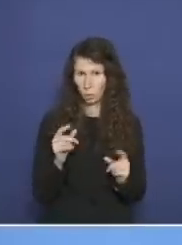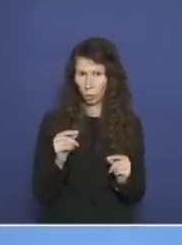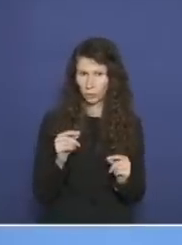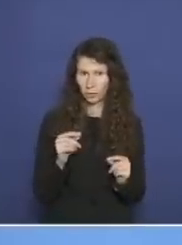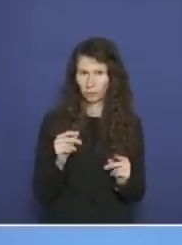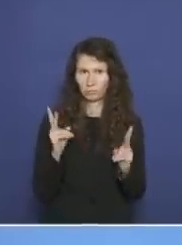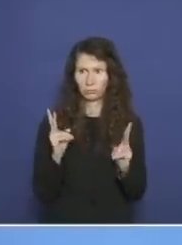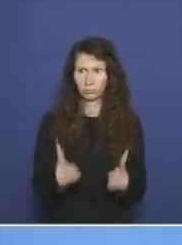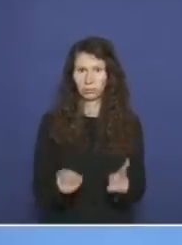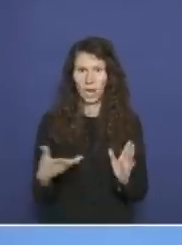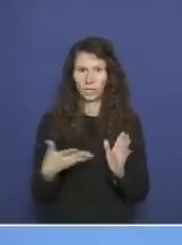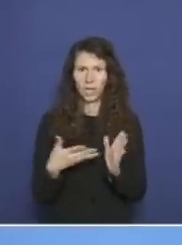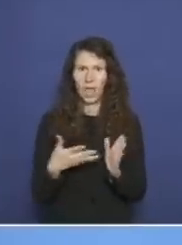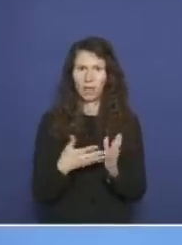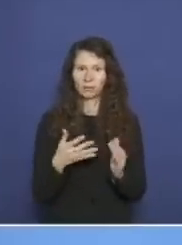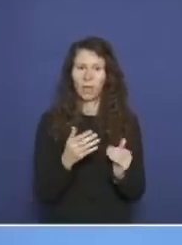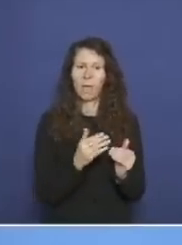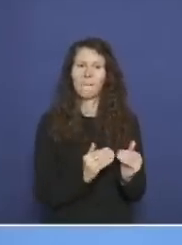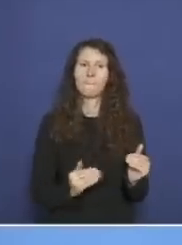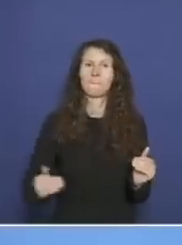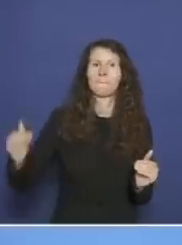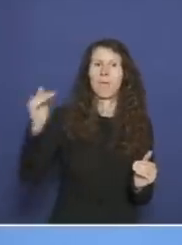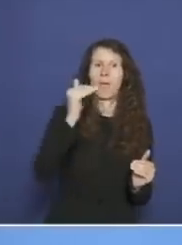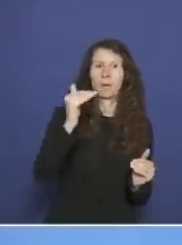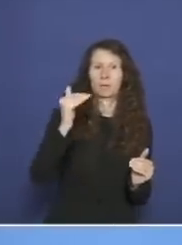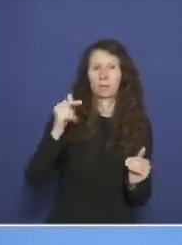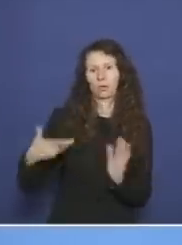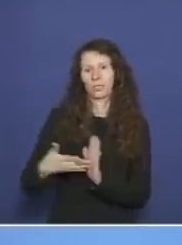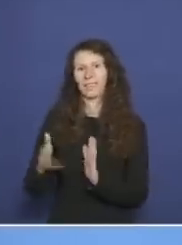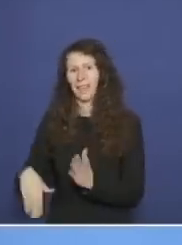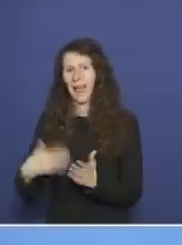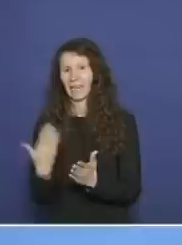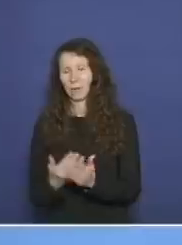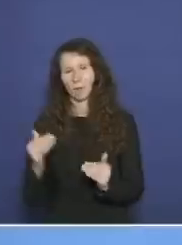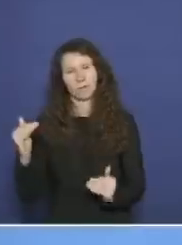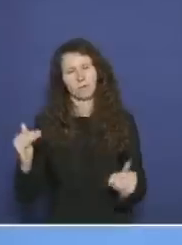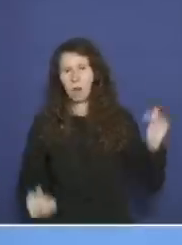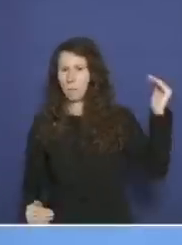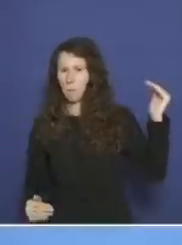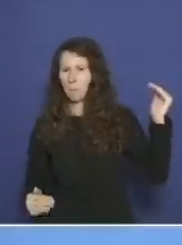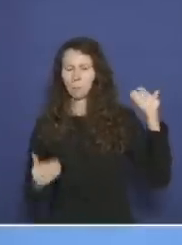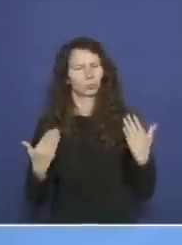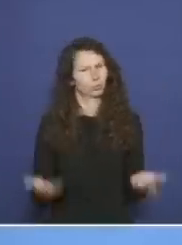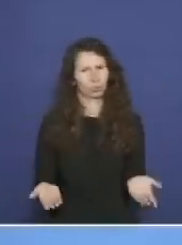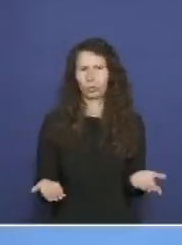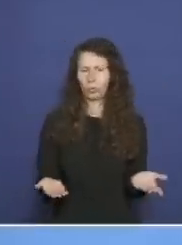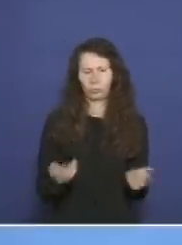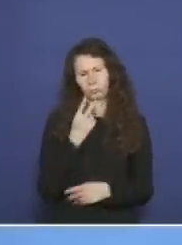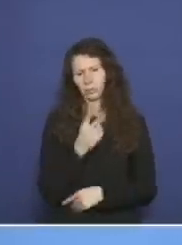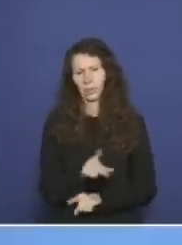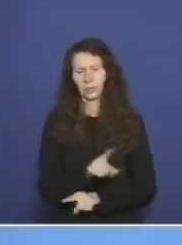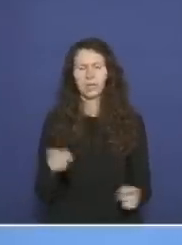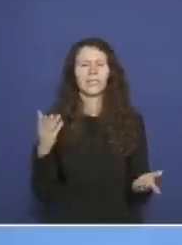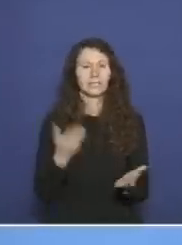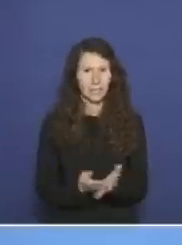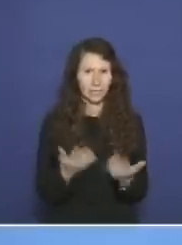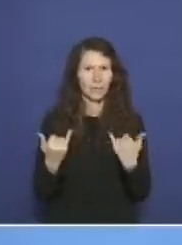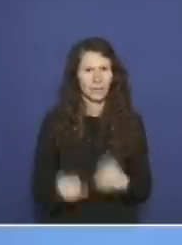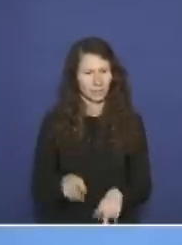der abgerechneten Tests in Relation zum Testangebot und der Zahl der Bürgerinnen und Bürger ist. Und deswegen klären wir das jetzt